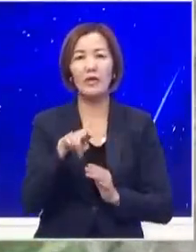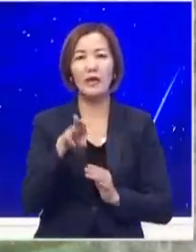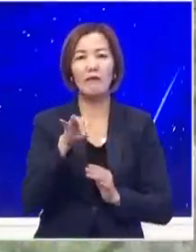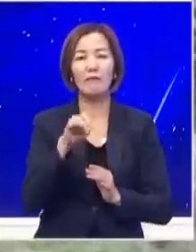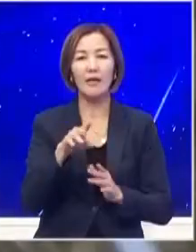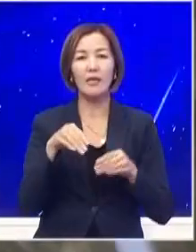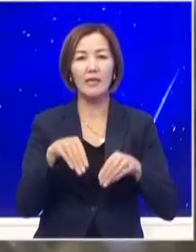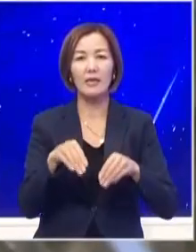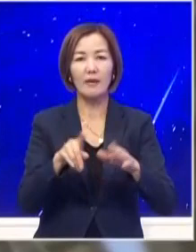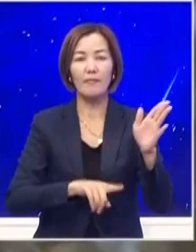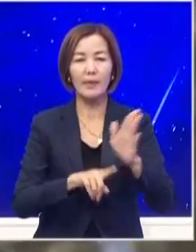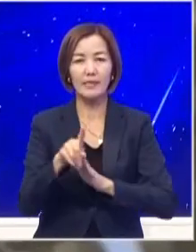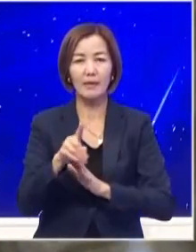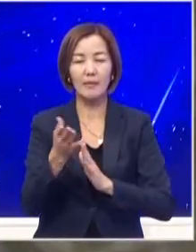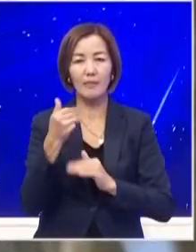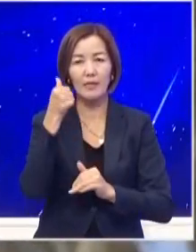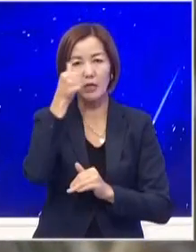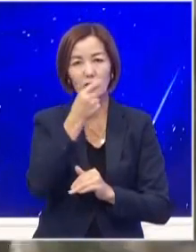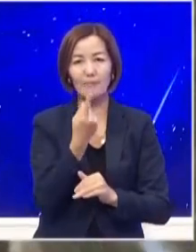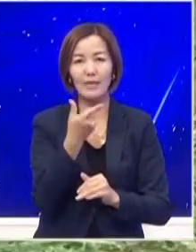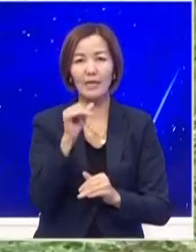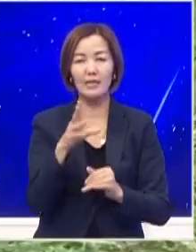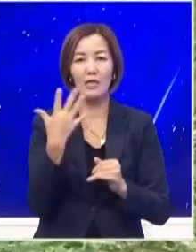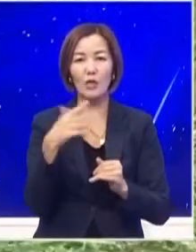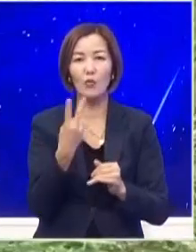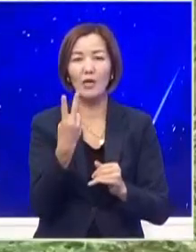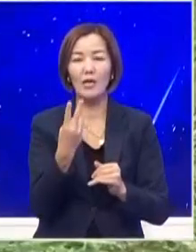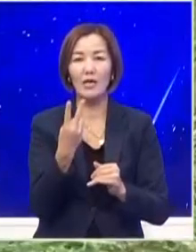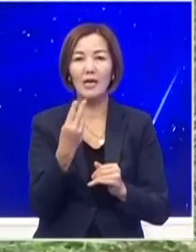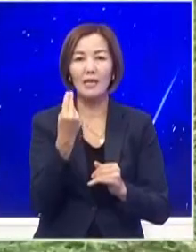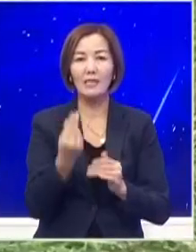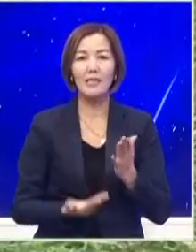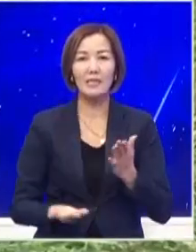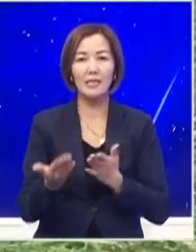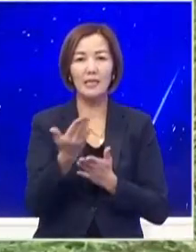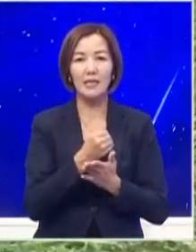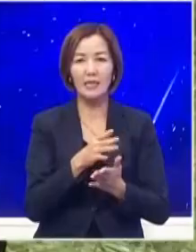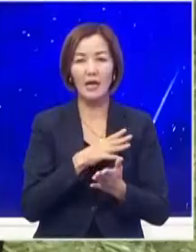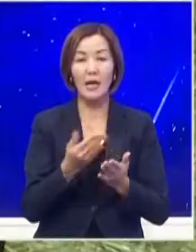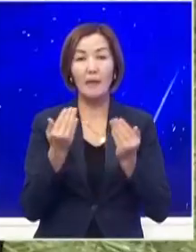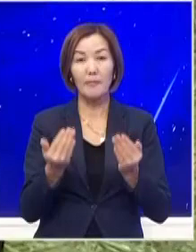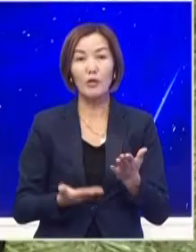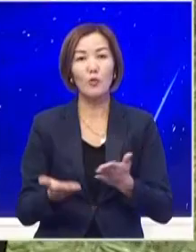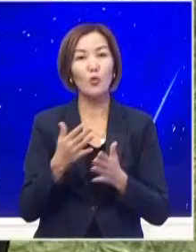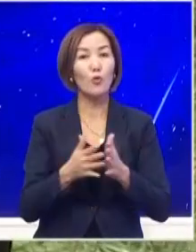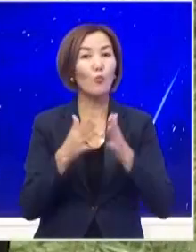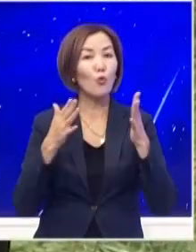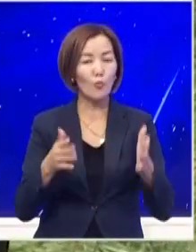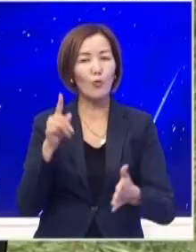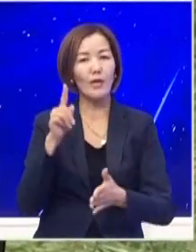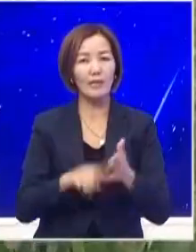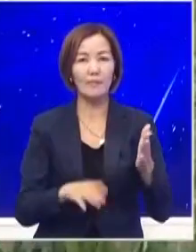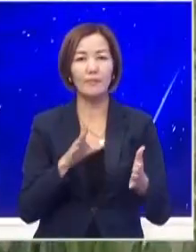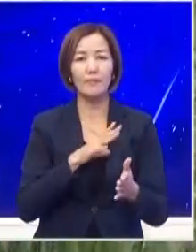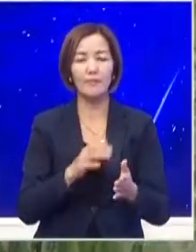Былтыр гектарына 52 центнерден өнім алған едік. Биыл өнімділік көрсеткіші көбейер деген үміт бар дейді